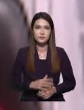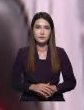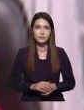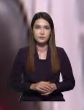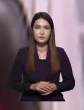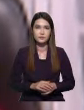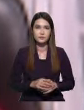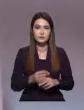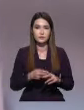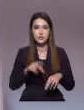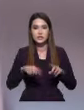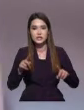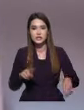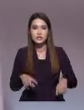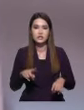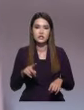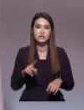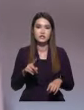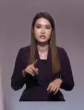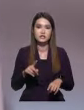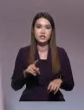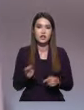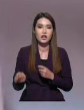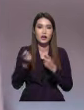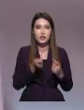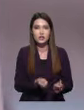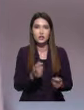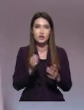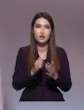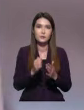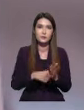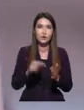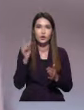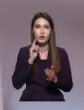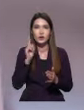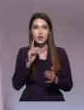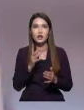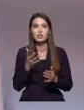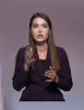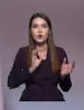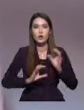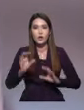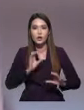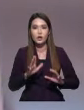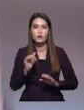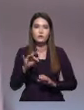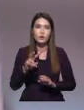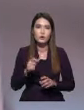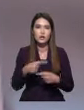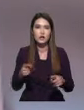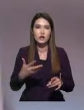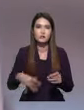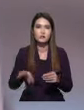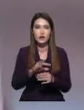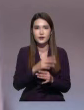орыс, украин, неміс этностары біздің өздерінің тарихи отанына орала бастады. Осының бәрі